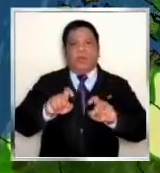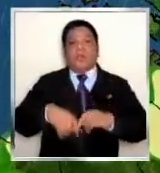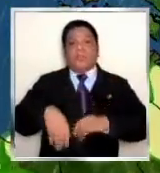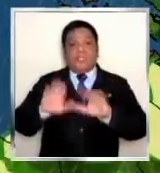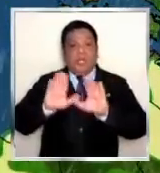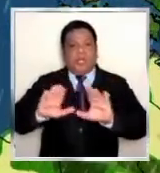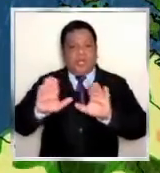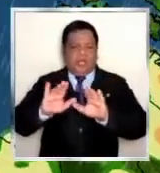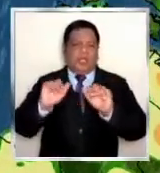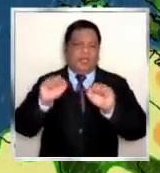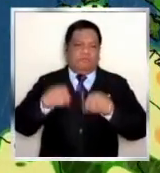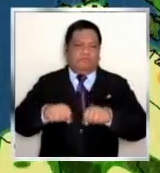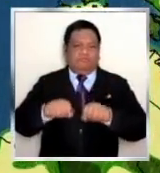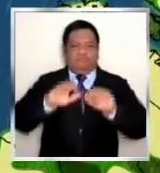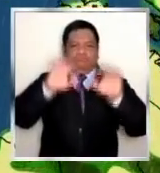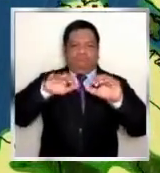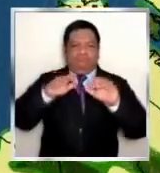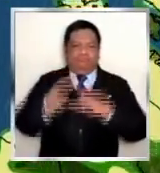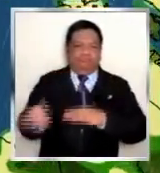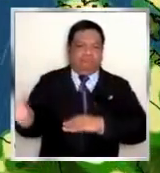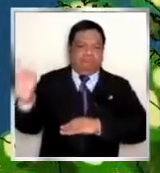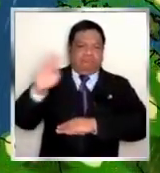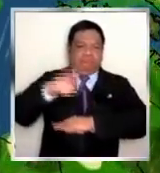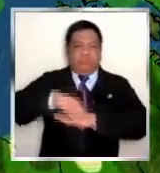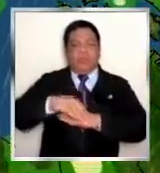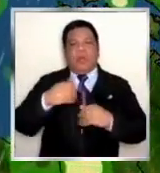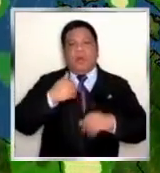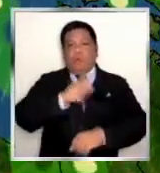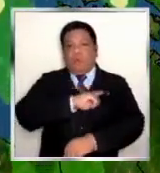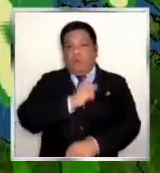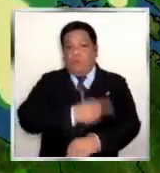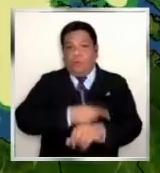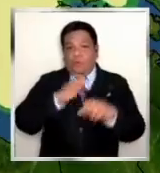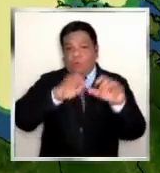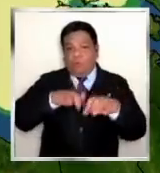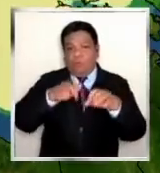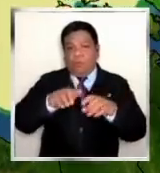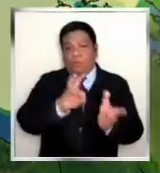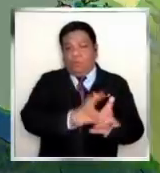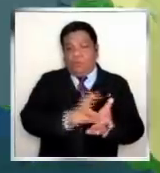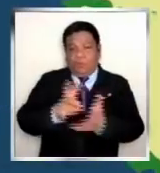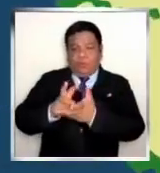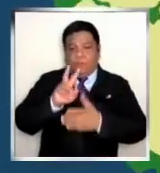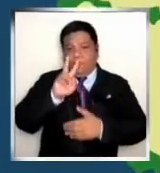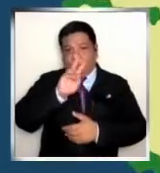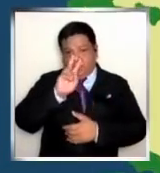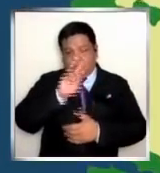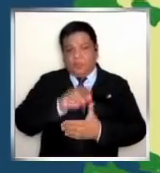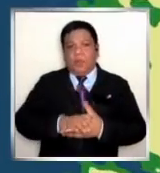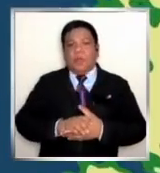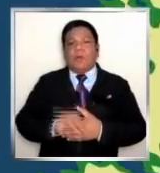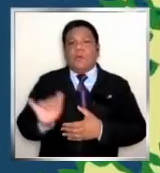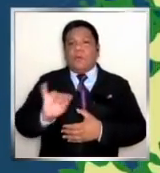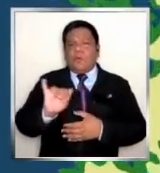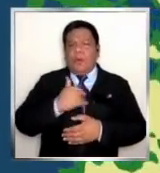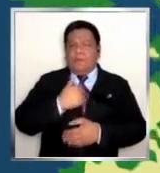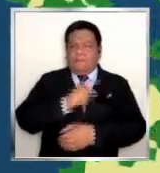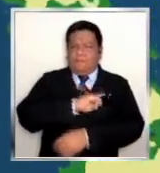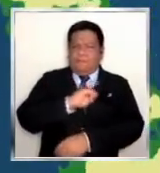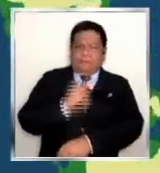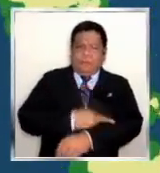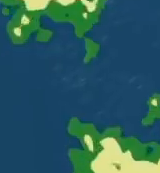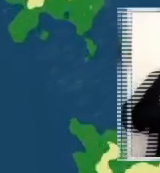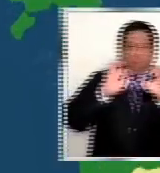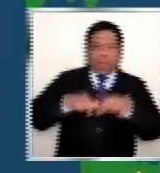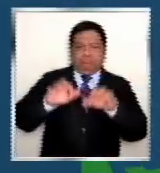ng mga pagulan at may mga malalakas na ulan sa iba't ibang bahagi ng Visayas. Malalakas na ulan din ang inaasahan sa malaking bahagi ng Luzon bukas, lalo